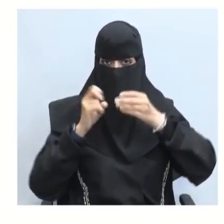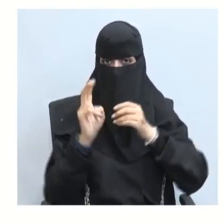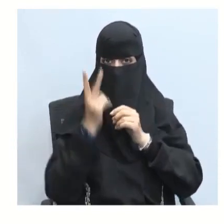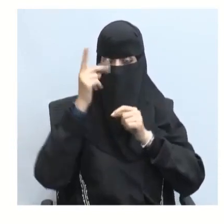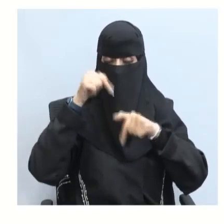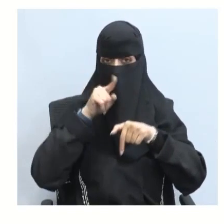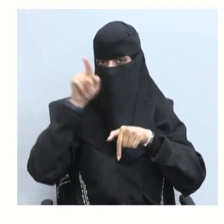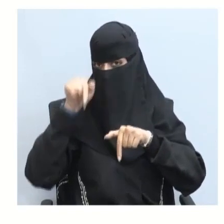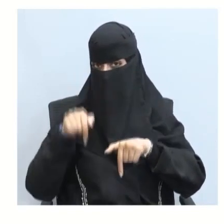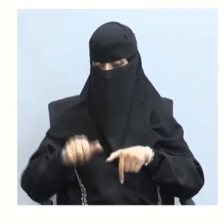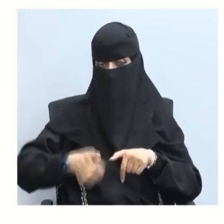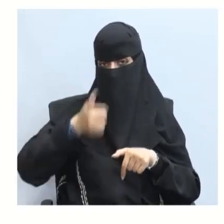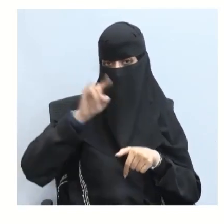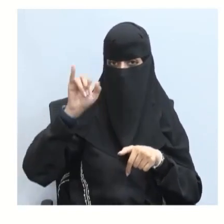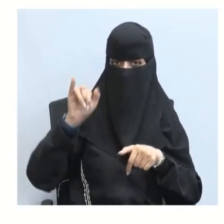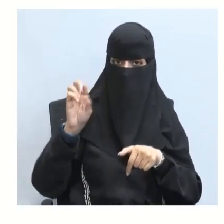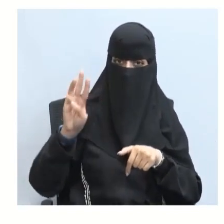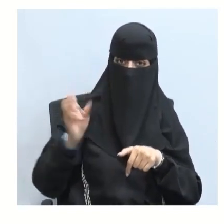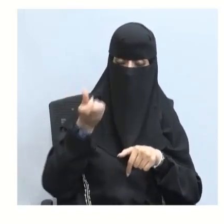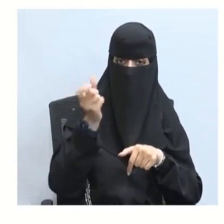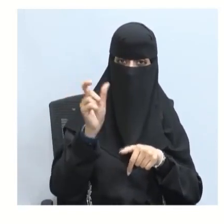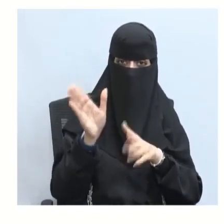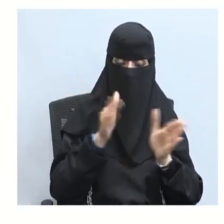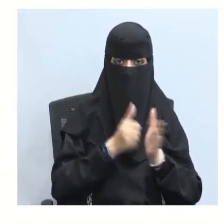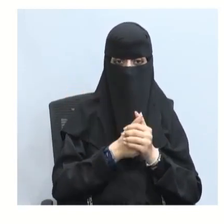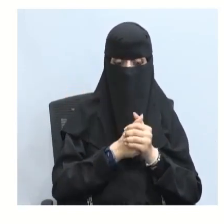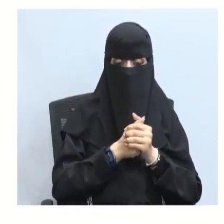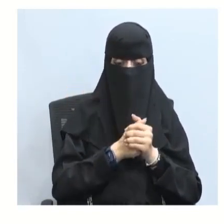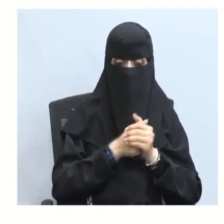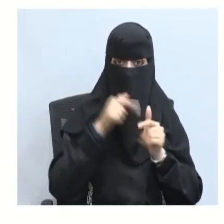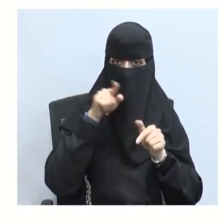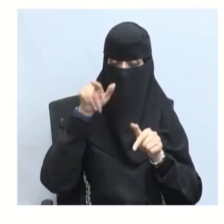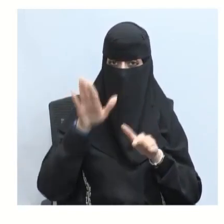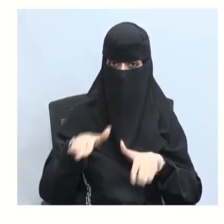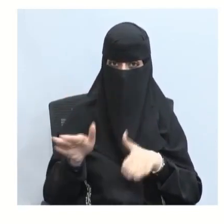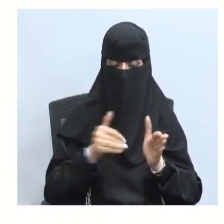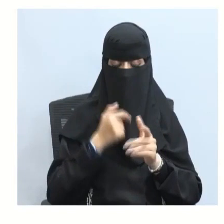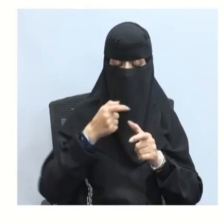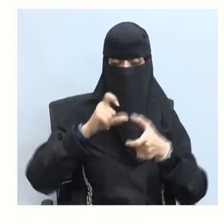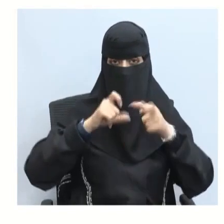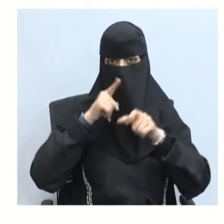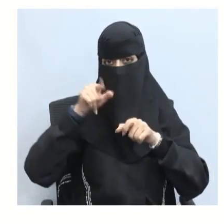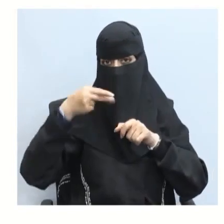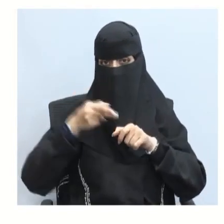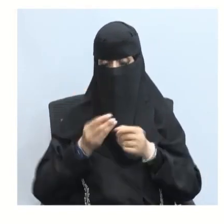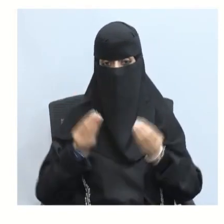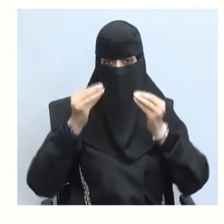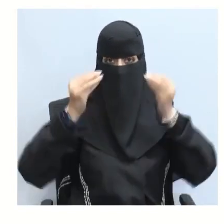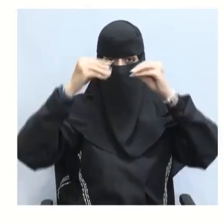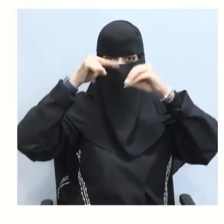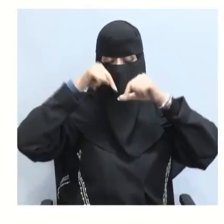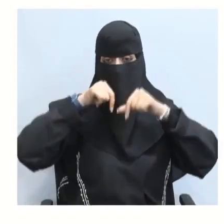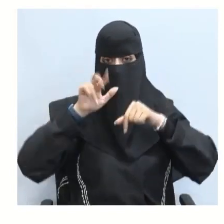وهو الايثان سيتكون لدي مركب اخر وهو الايثان هو عباره عن ضعف